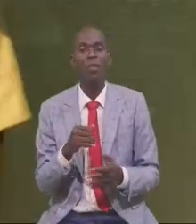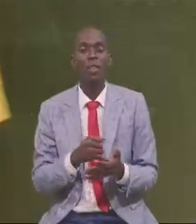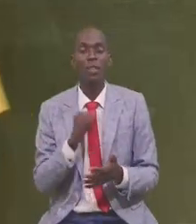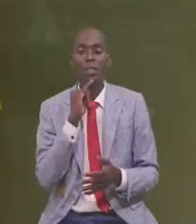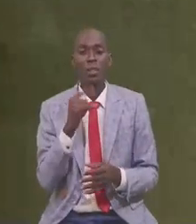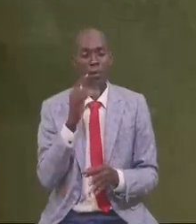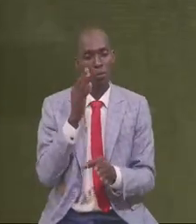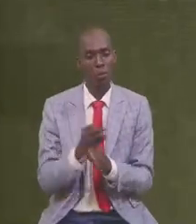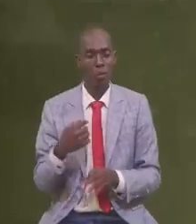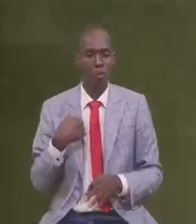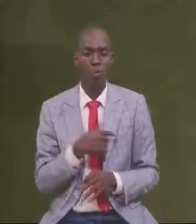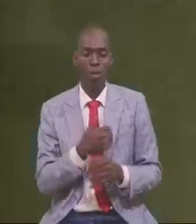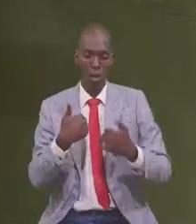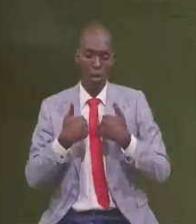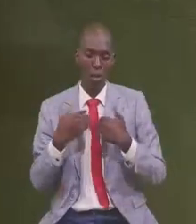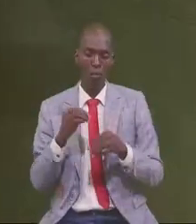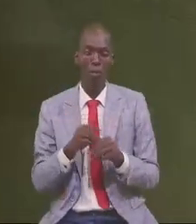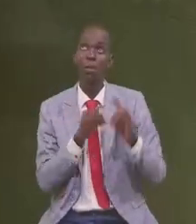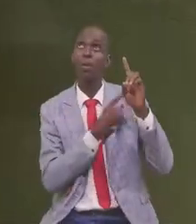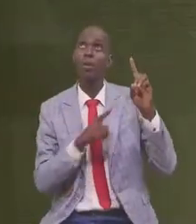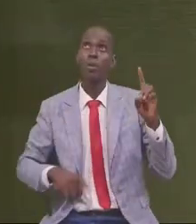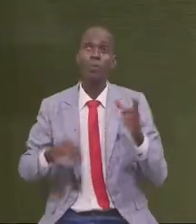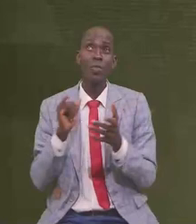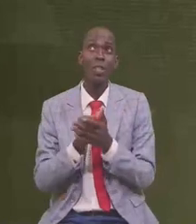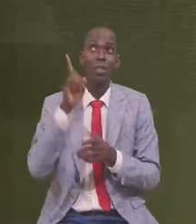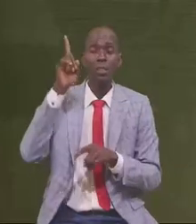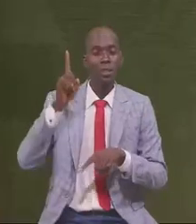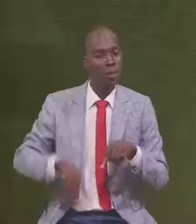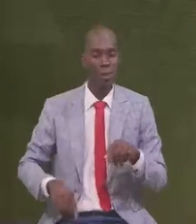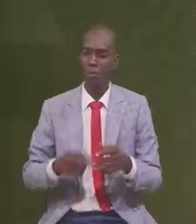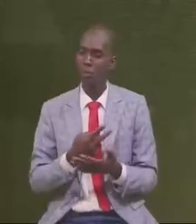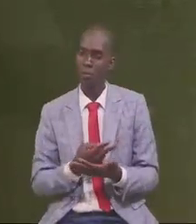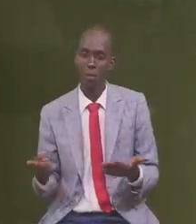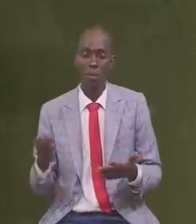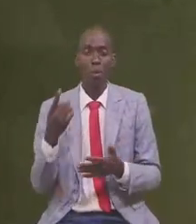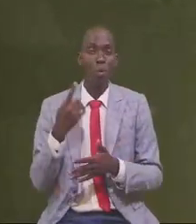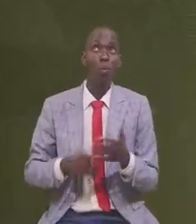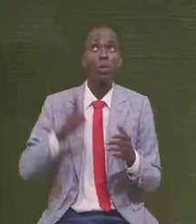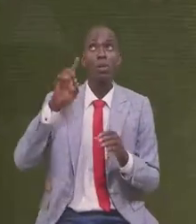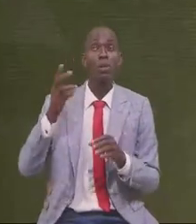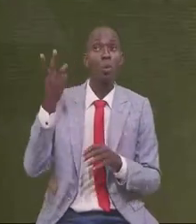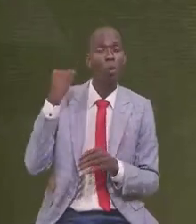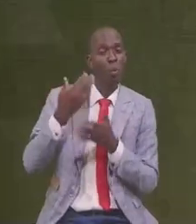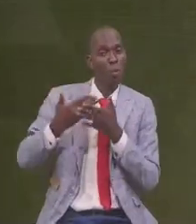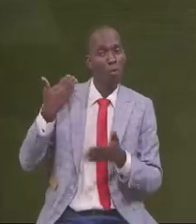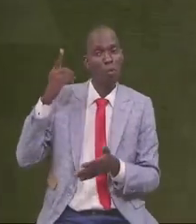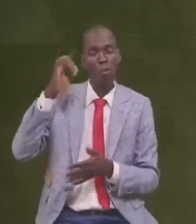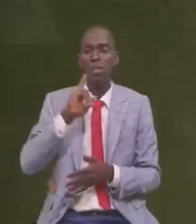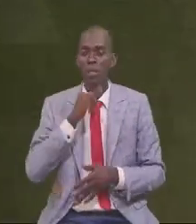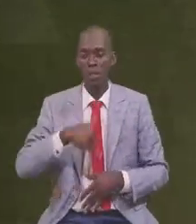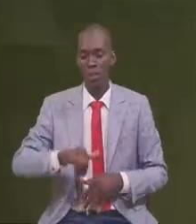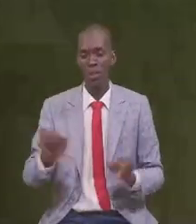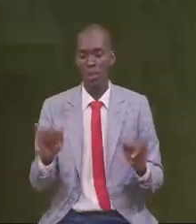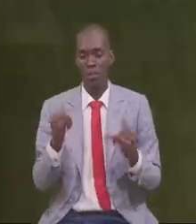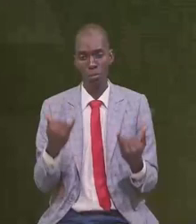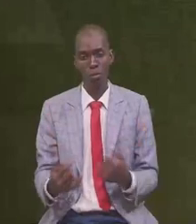la foi que nous avons au Seigneur qui ne peut faillir, que ce qu'il était avant, il l'est aujourd'hui et il l'est